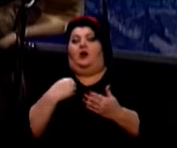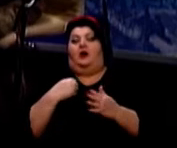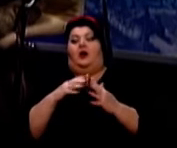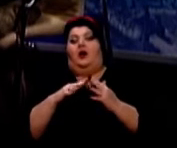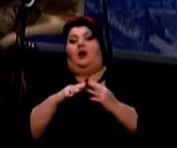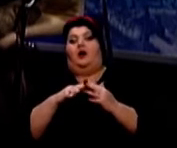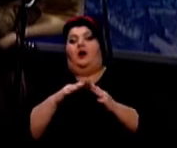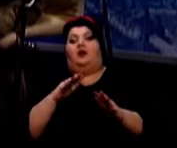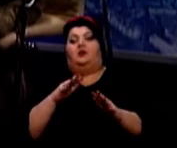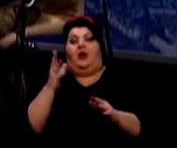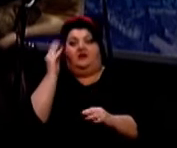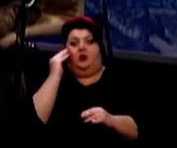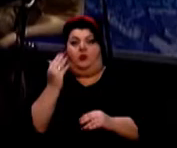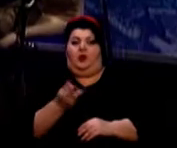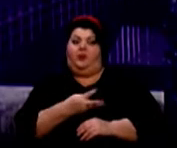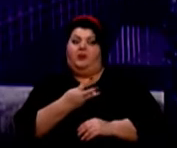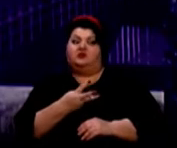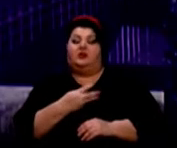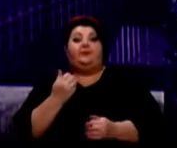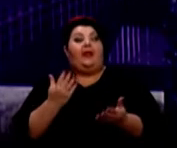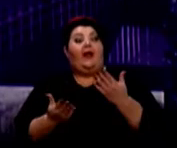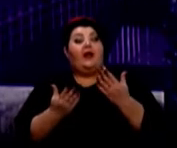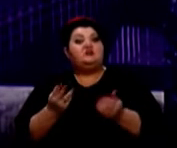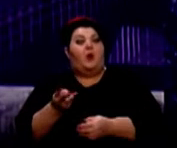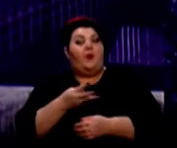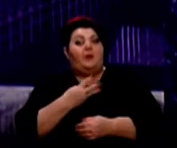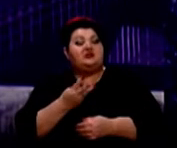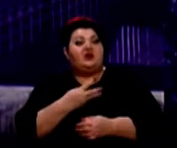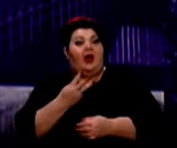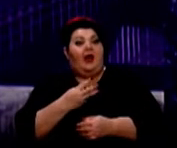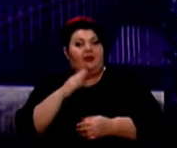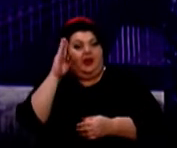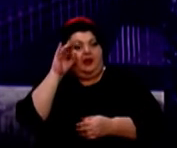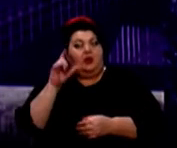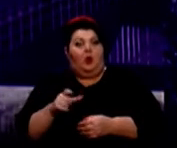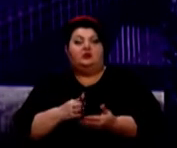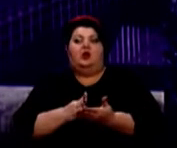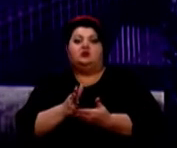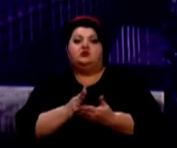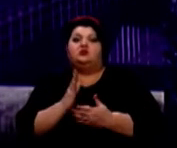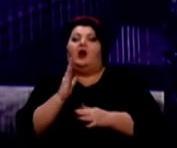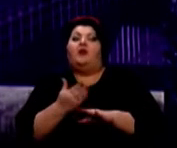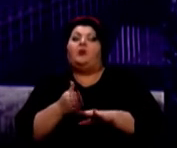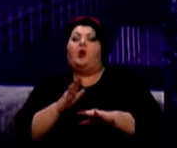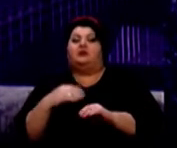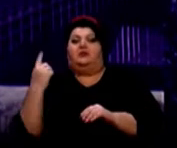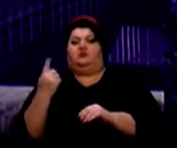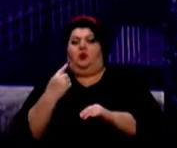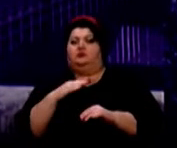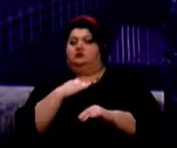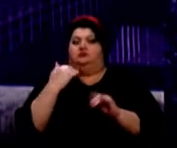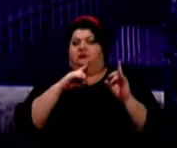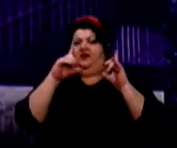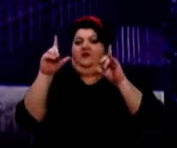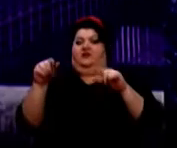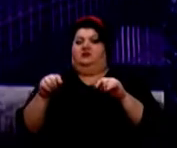його побажання. Якщо побажання юнака служити в Полтавській області, не виїжджати за межі рідного